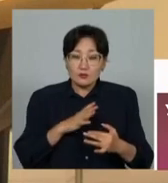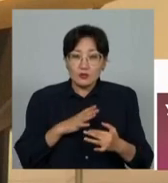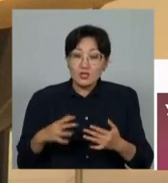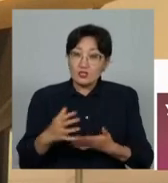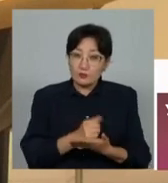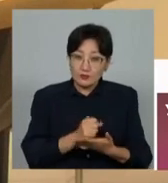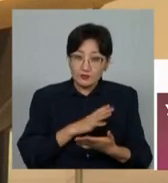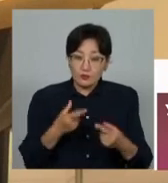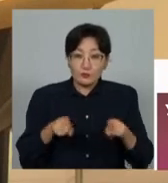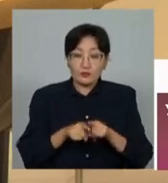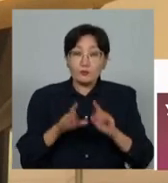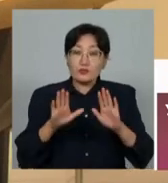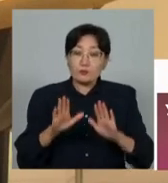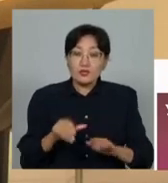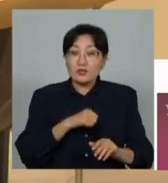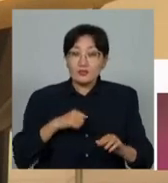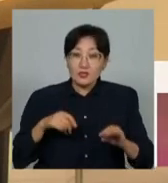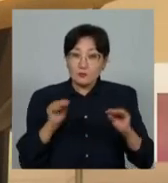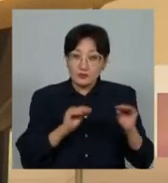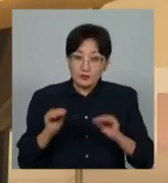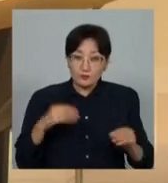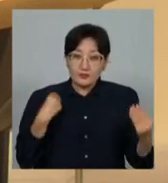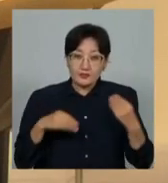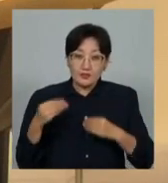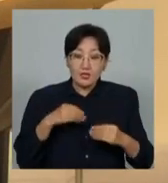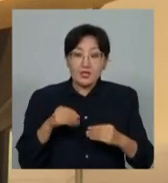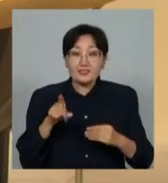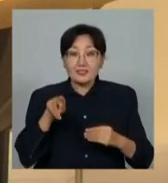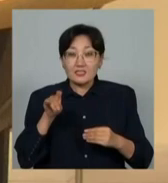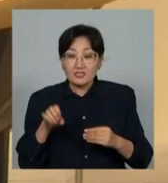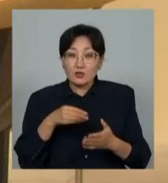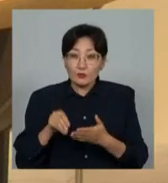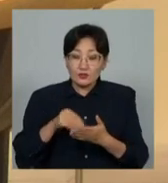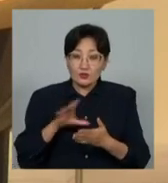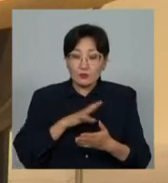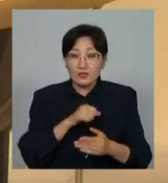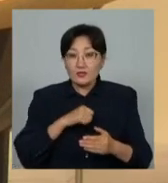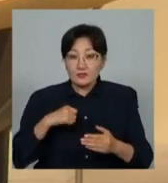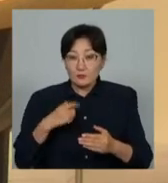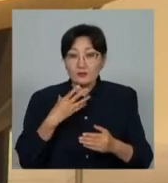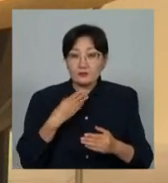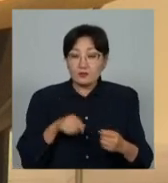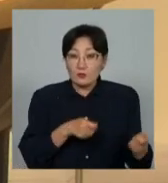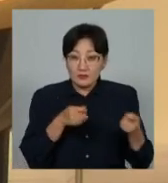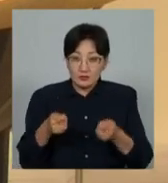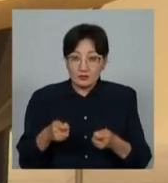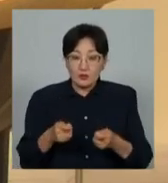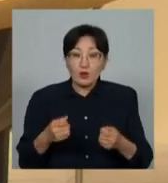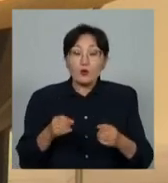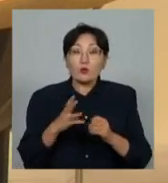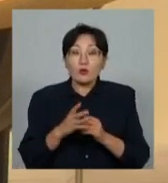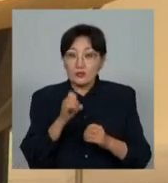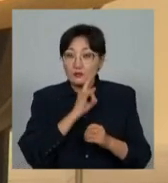жинай бастадық. Осы стендтерді өзіміз құрастырып, киімдерді секонд-хендтен сатып алдық. Кейбірін өз үйімізден алдық. Осылайша біз